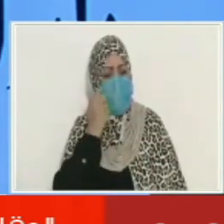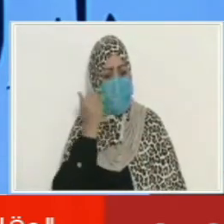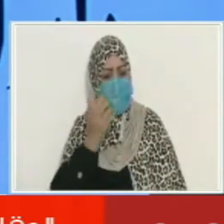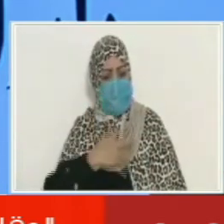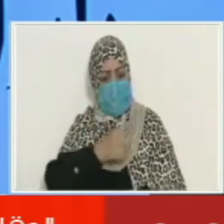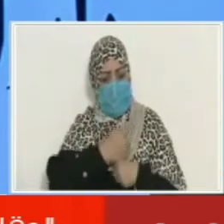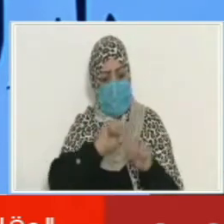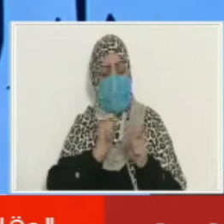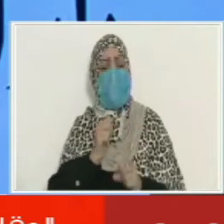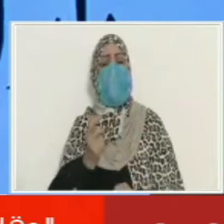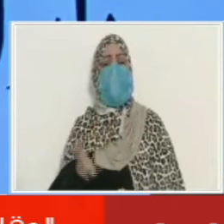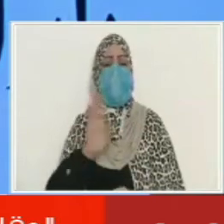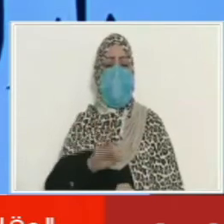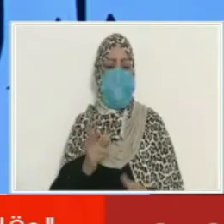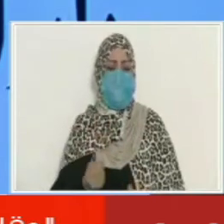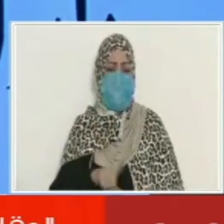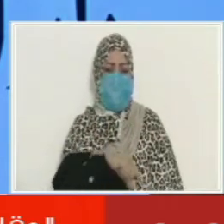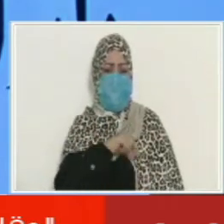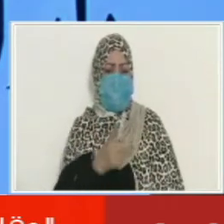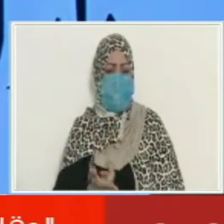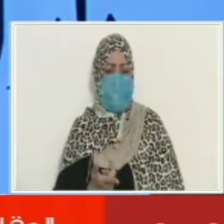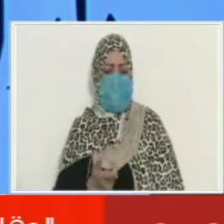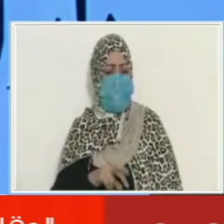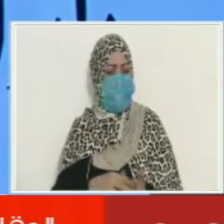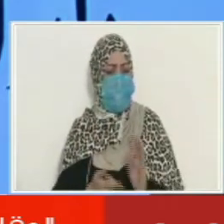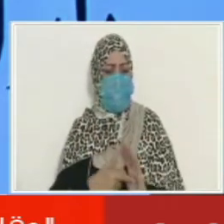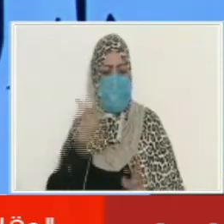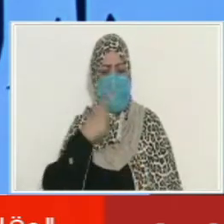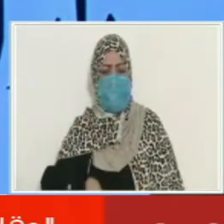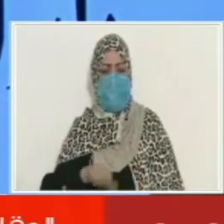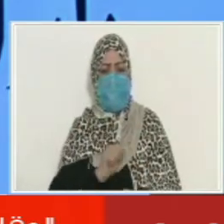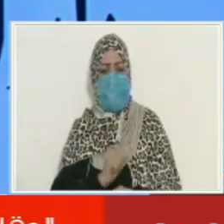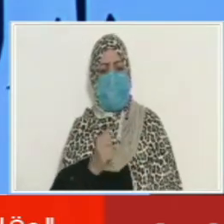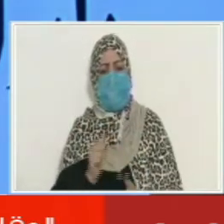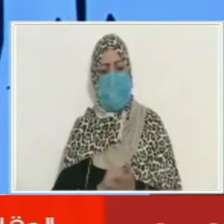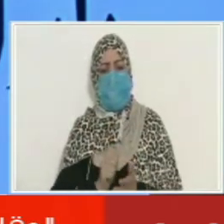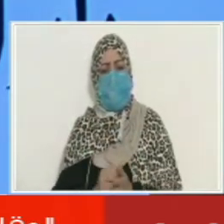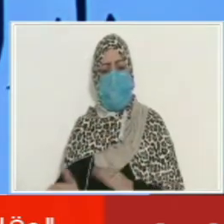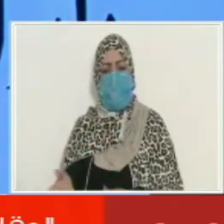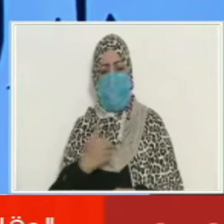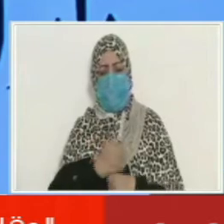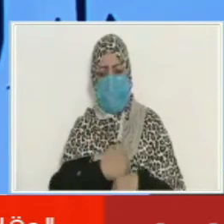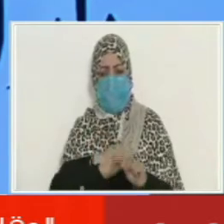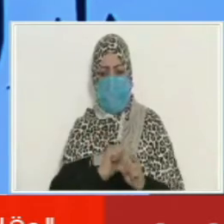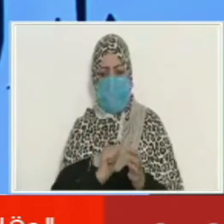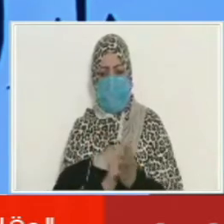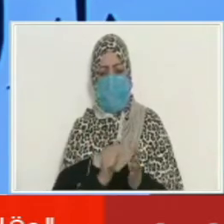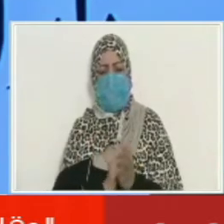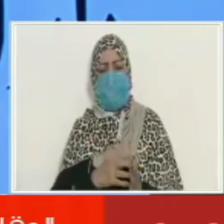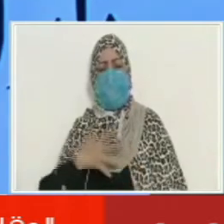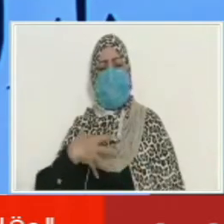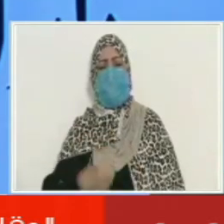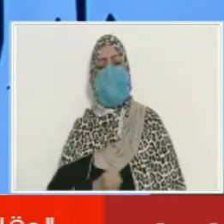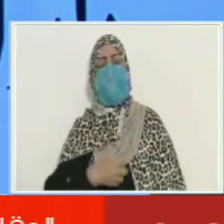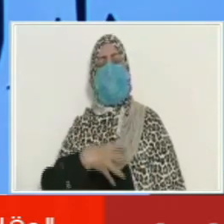من البيوت كالقتل، كتب عليهم أحد الأمرين، إن هذا كان على بني إسرائيل أحد أن يخيروا بين اثنين، إما أن يخرجوا